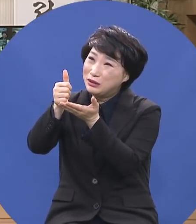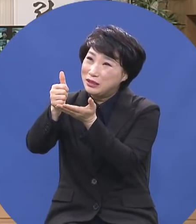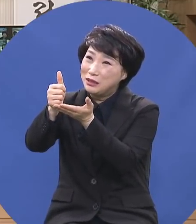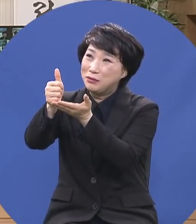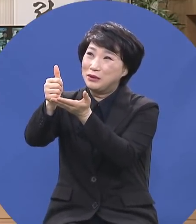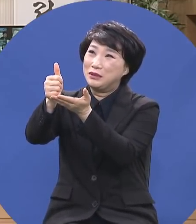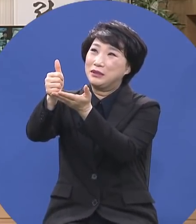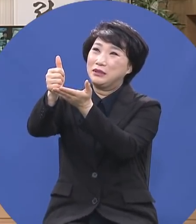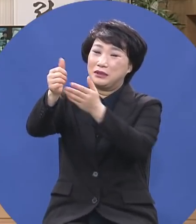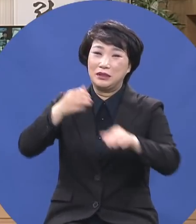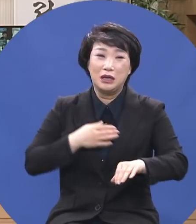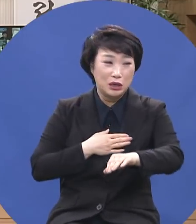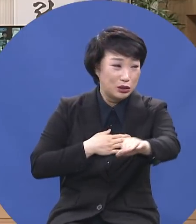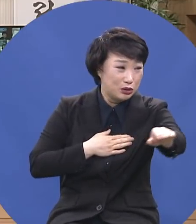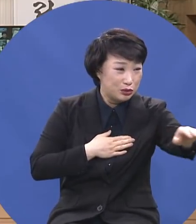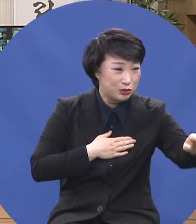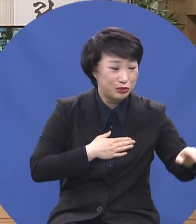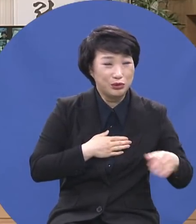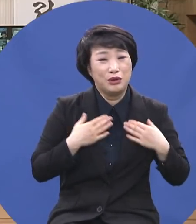주님은